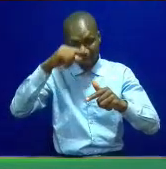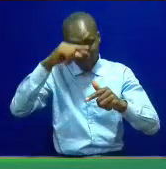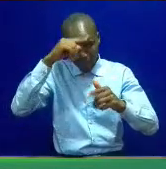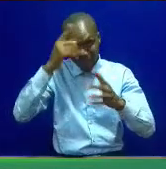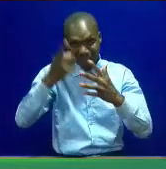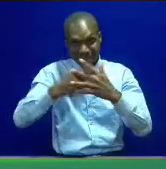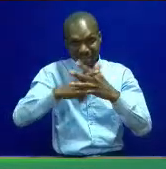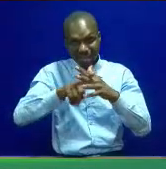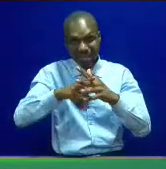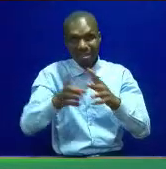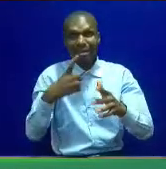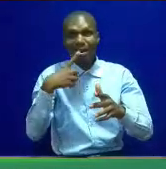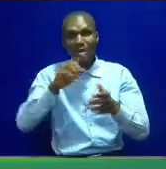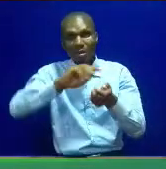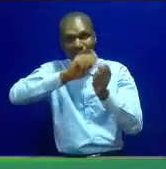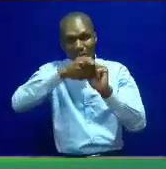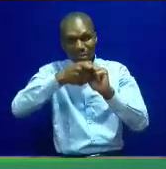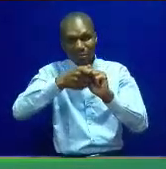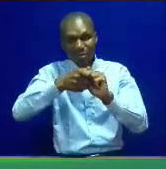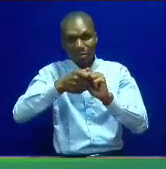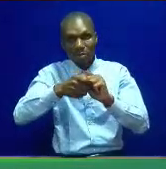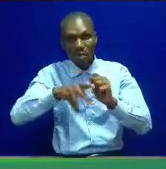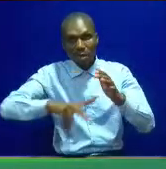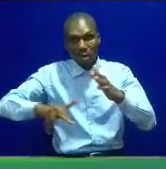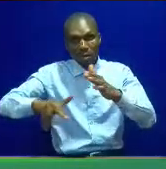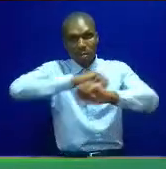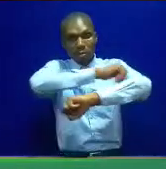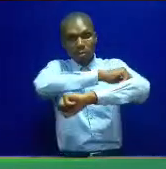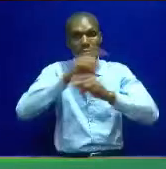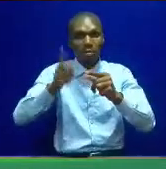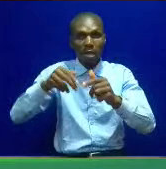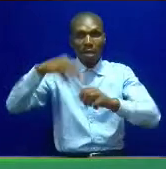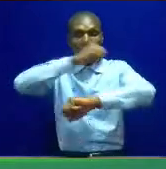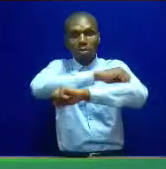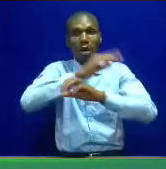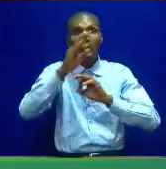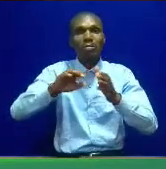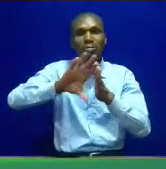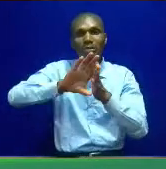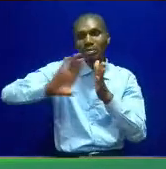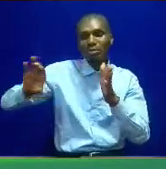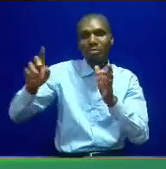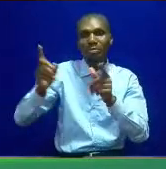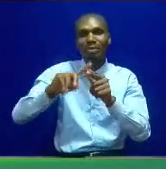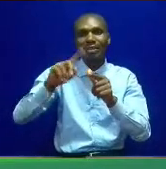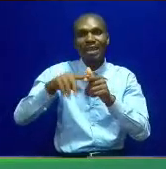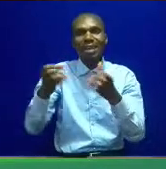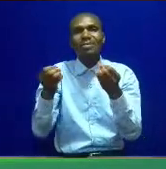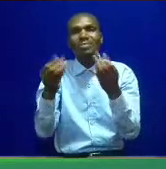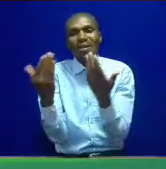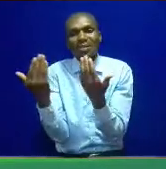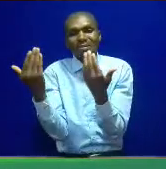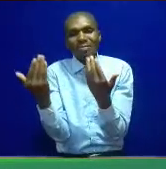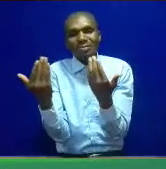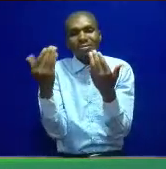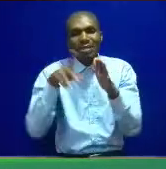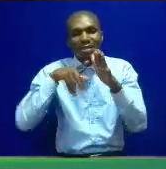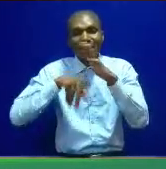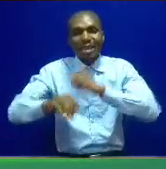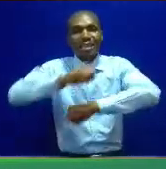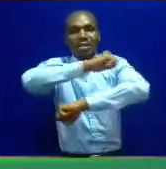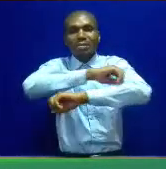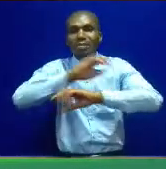100% transition of primary to secondary iko baisa ko rusia subsidy eri abai bana bangi na bara dige mba ene school wango